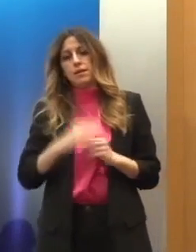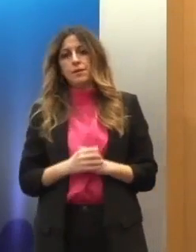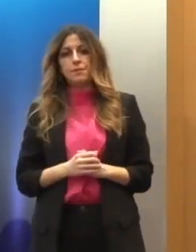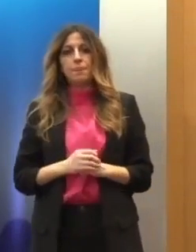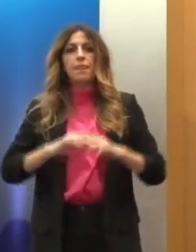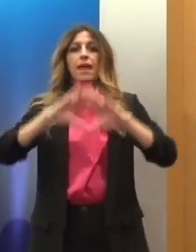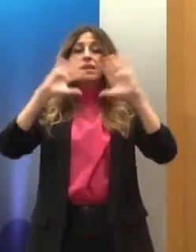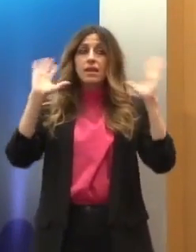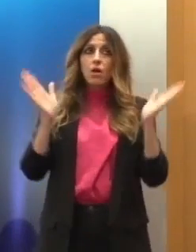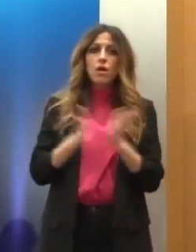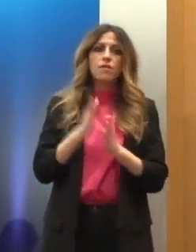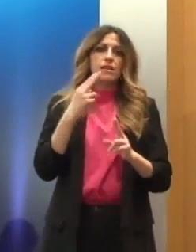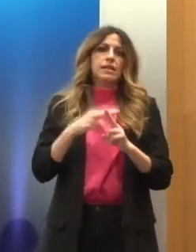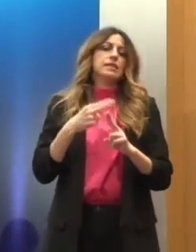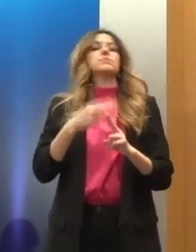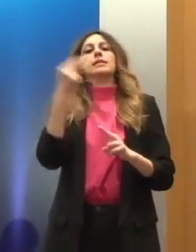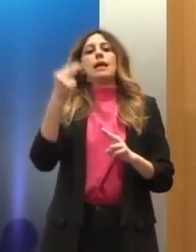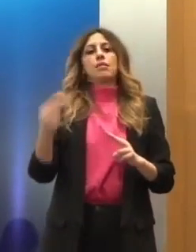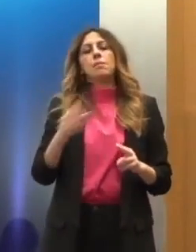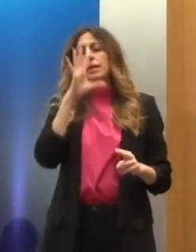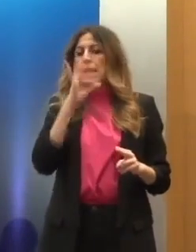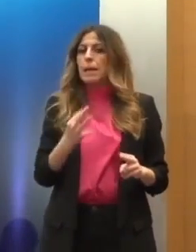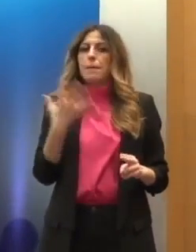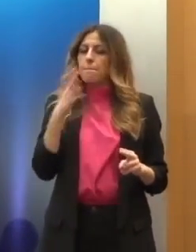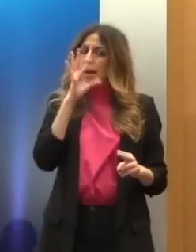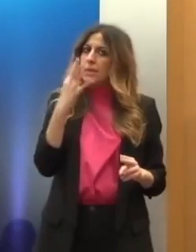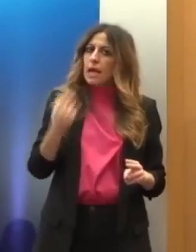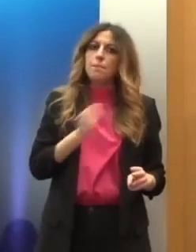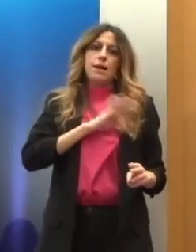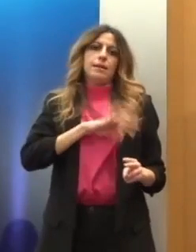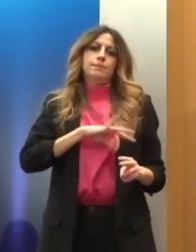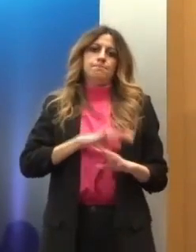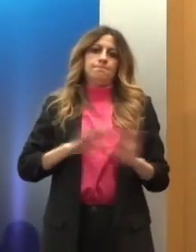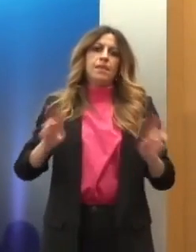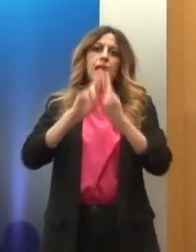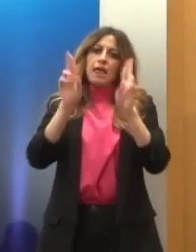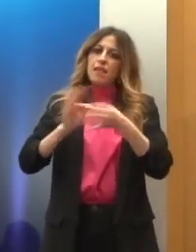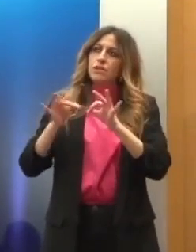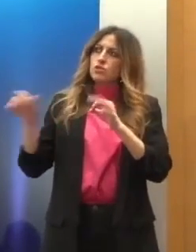Για όλα αυτά τα σημαντικά ωφέλη και για την ανάγκη διάδοσης των συστάσεων των διεθνών οργάνων,